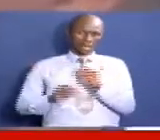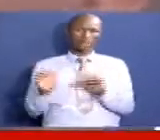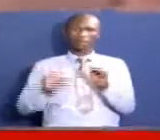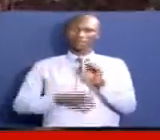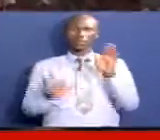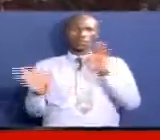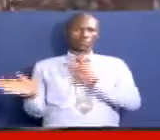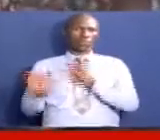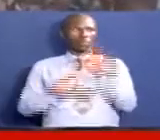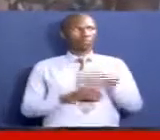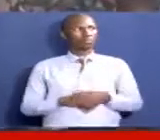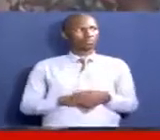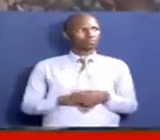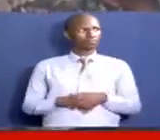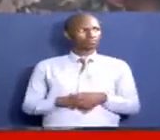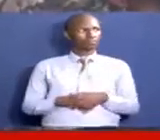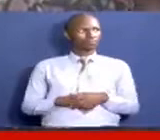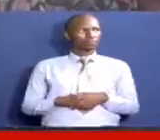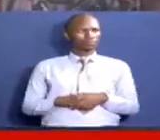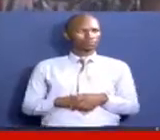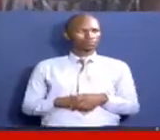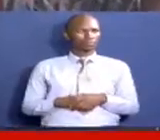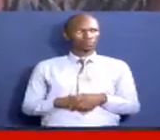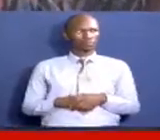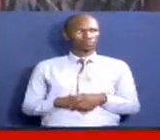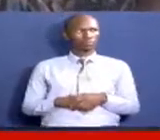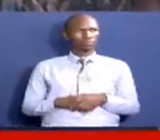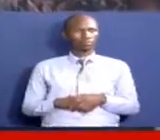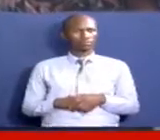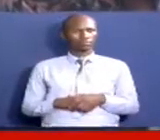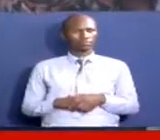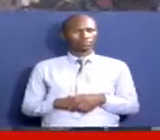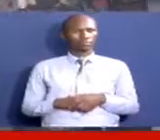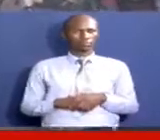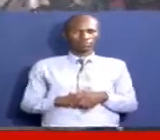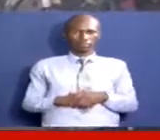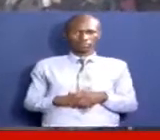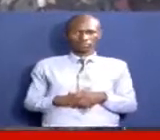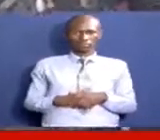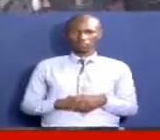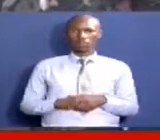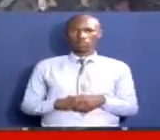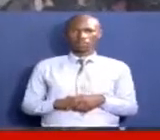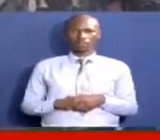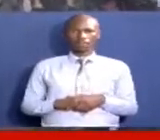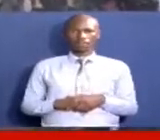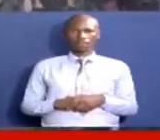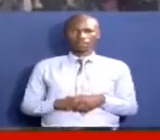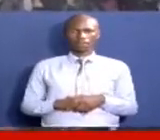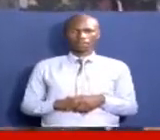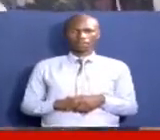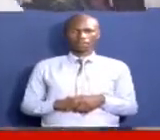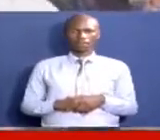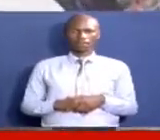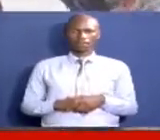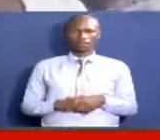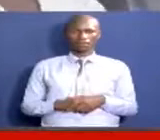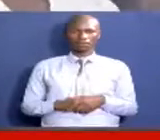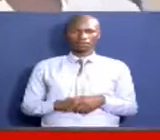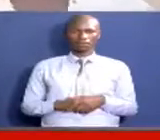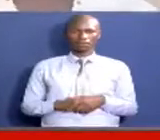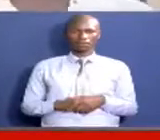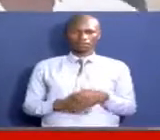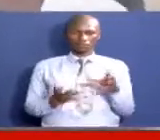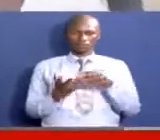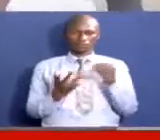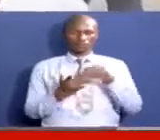waipa. Suwa kubu mwze kiyoko. Hitu kwa tiye mese jisi ya kana. Uchanguzi. Uwala wa nomination. No sense suwe. Watu